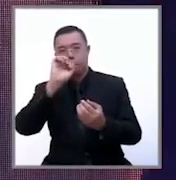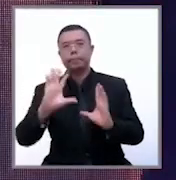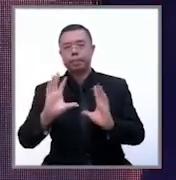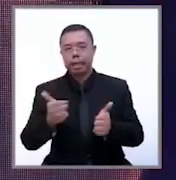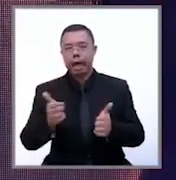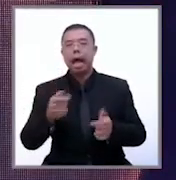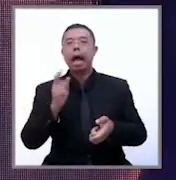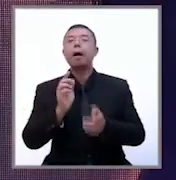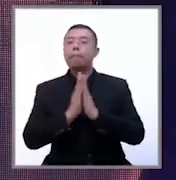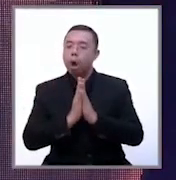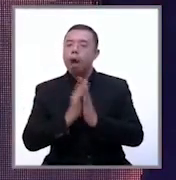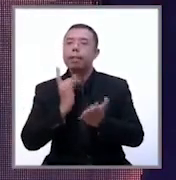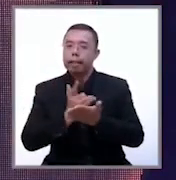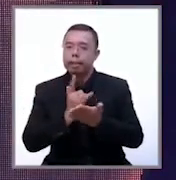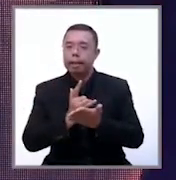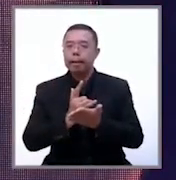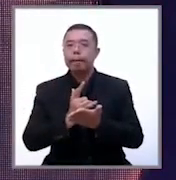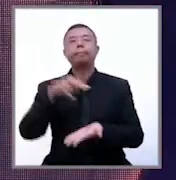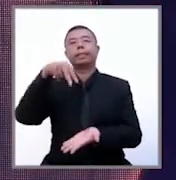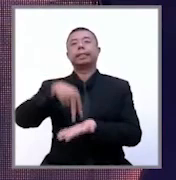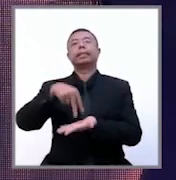selama penyaiap berada